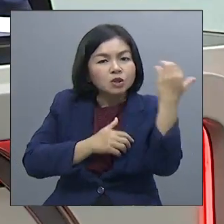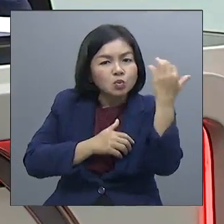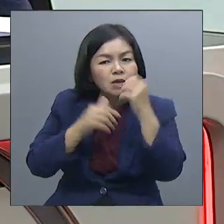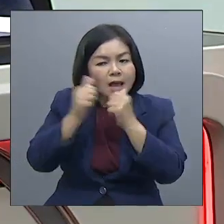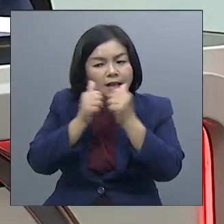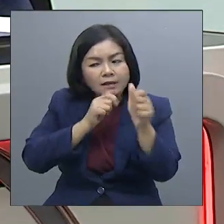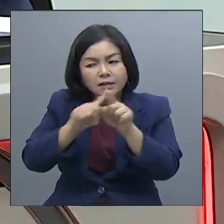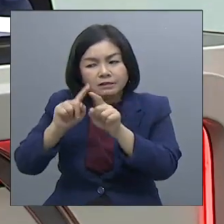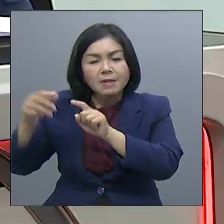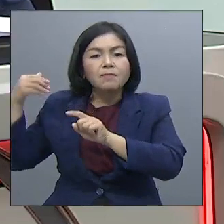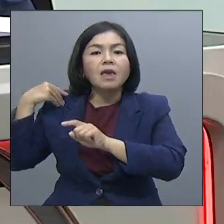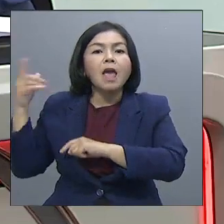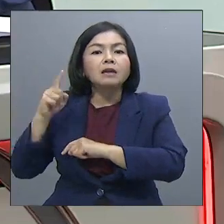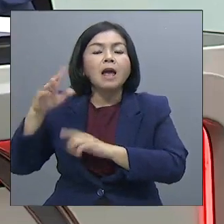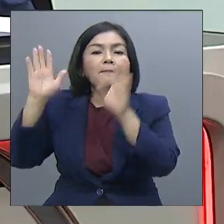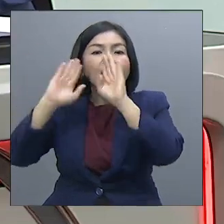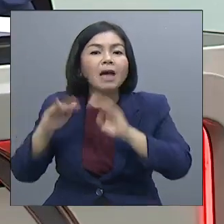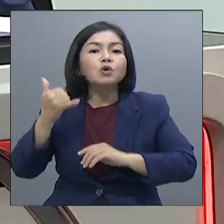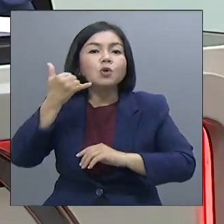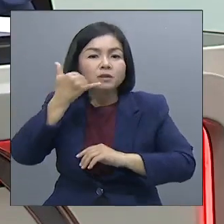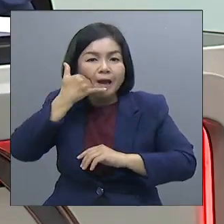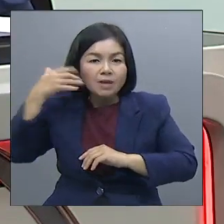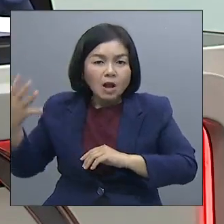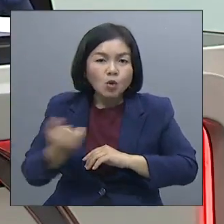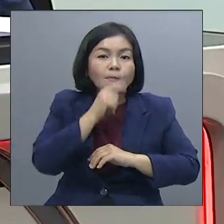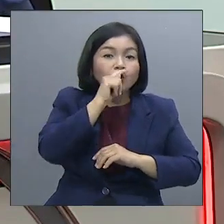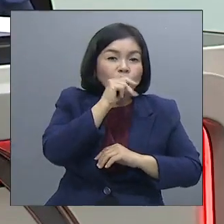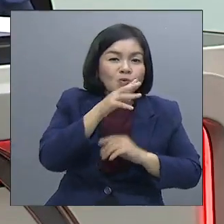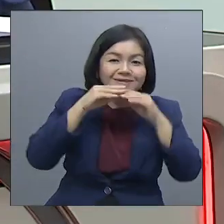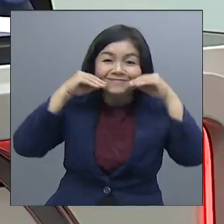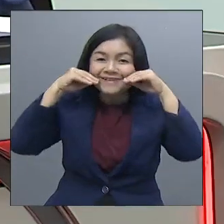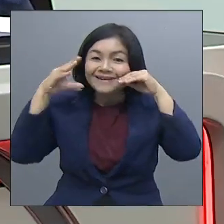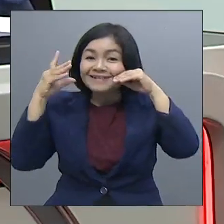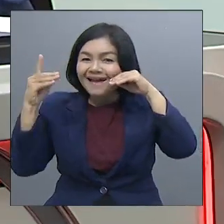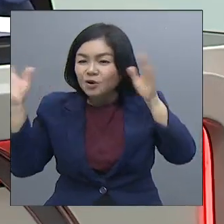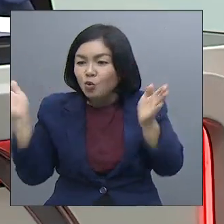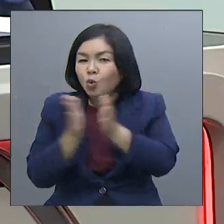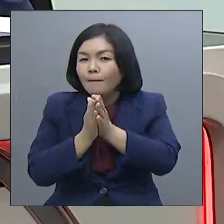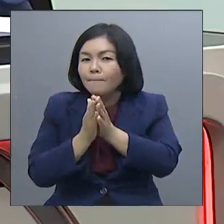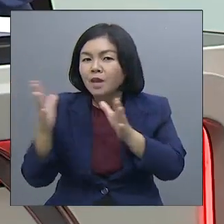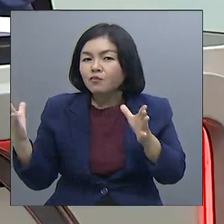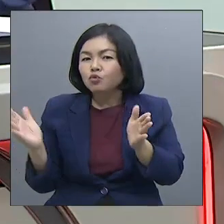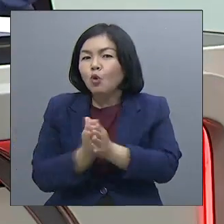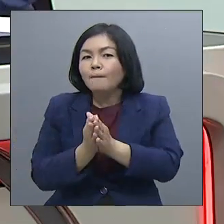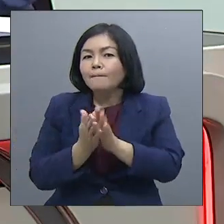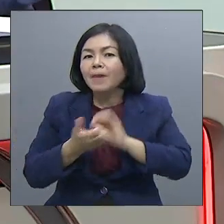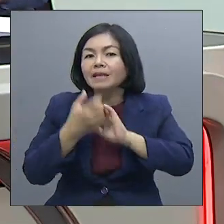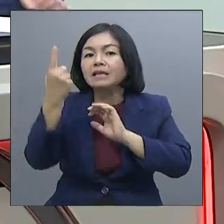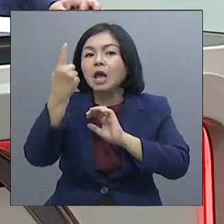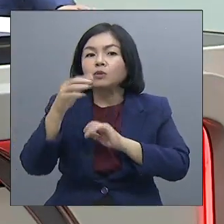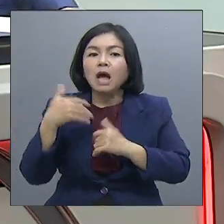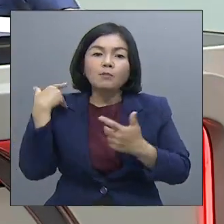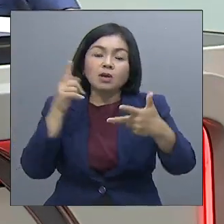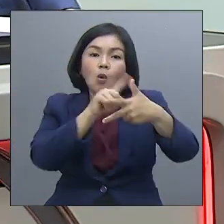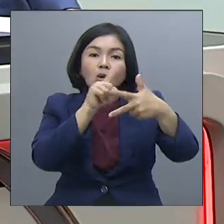งใหญ่จากการควบรวมกิจการของ True กับ Dtac ค่ายมือถือจาก3ก็เหลือแค่2ค่ายค่ะก็เล